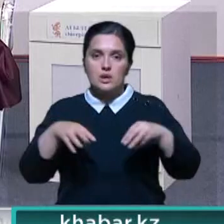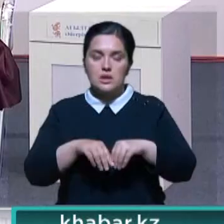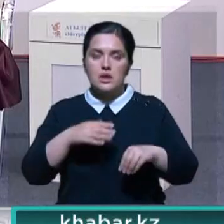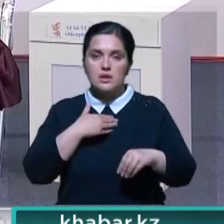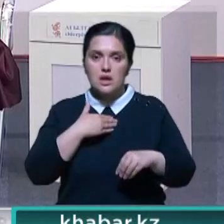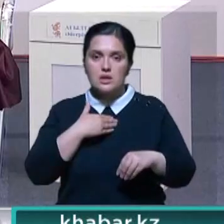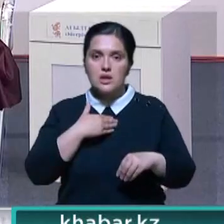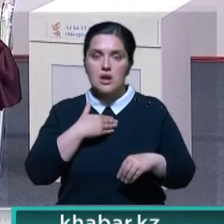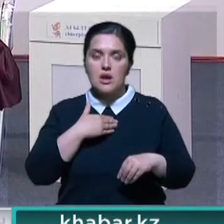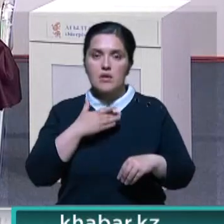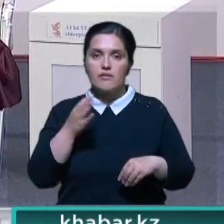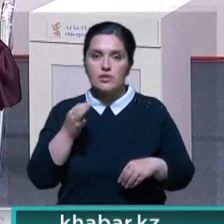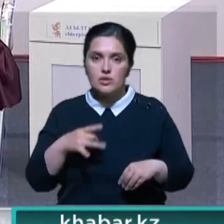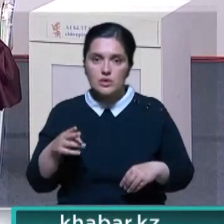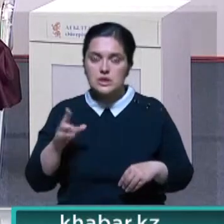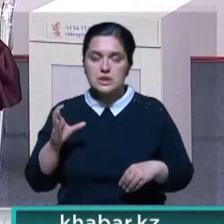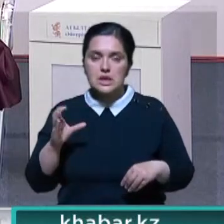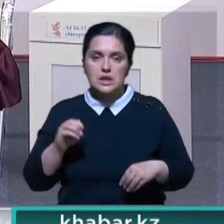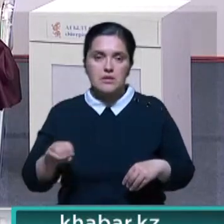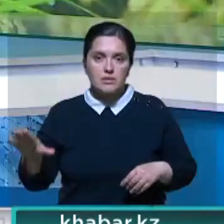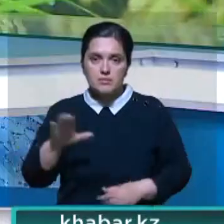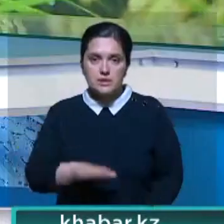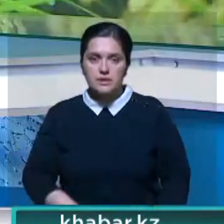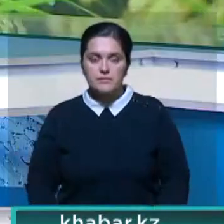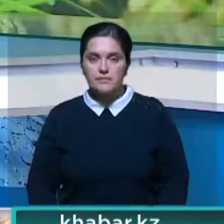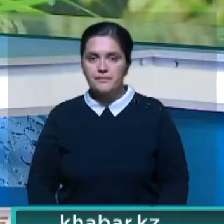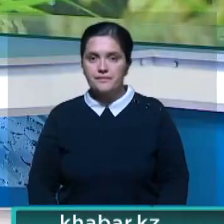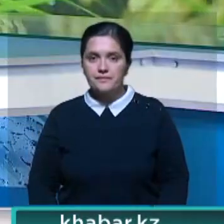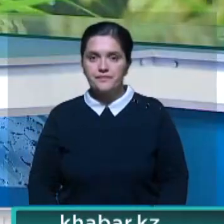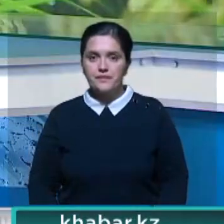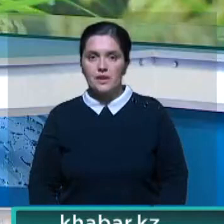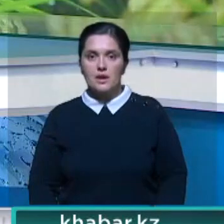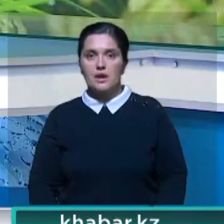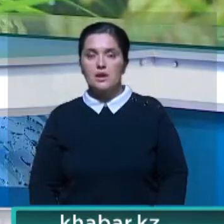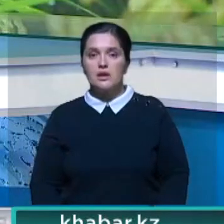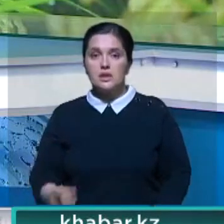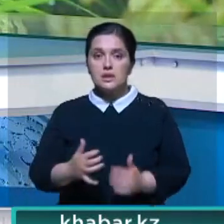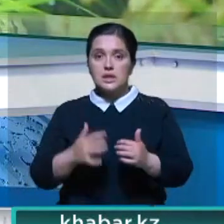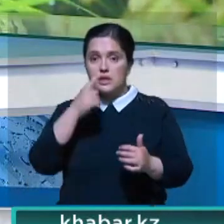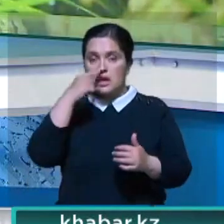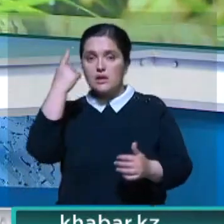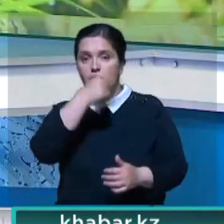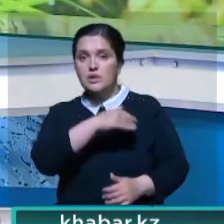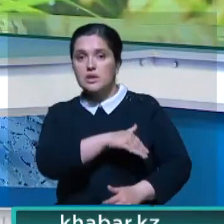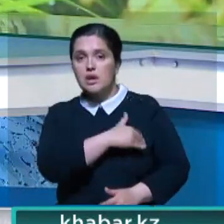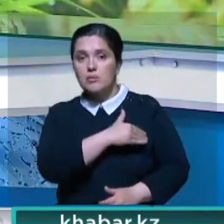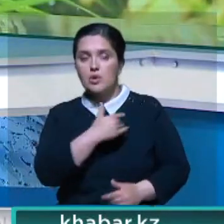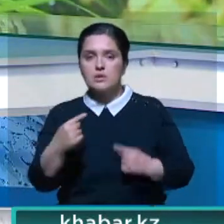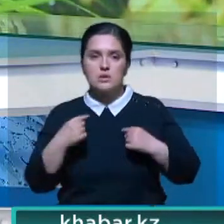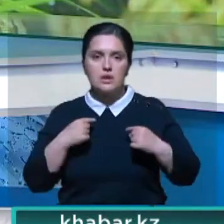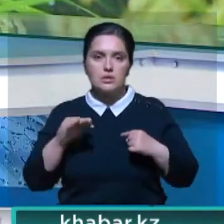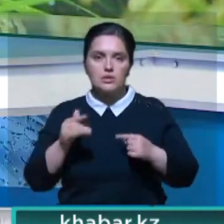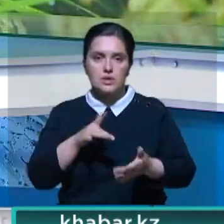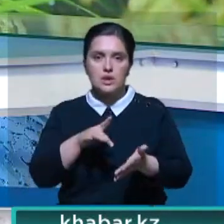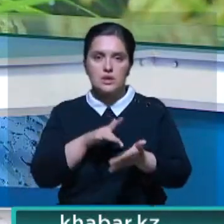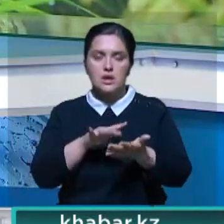системы, нашего углеродного рынка с европейским. И вот от повышающейся среднегодовой температуры в стране уже страдают